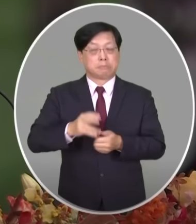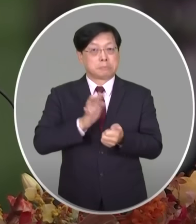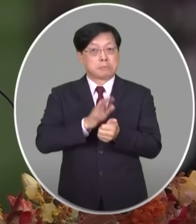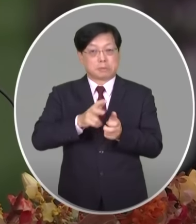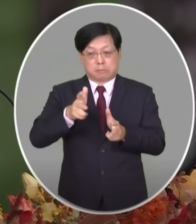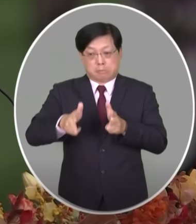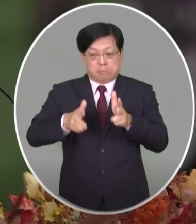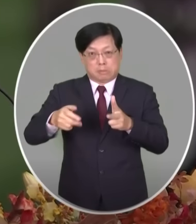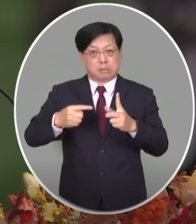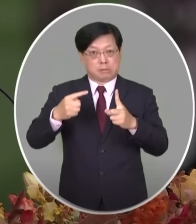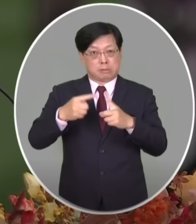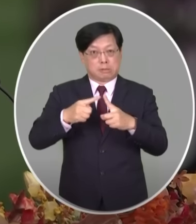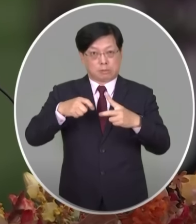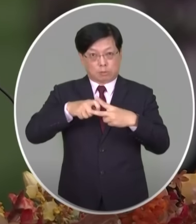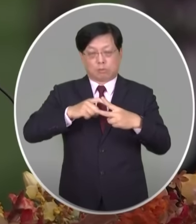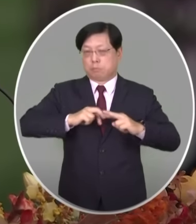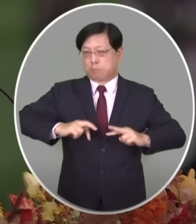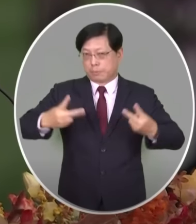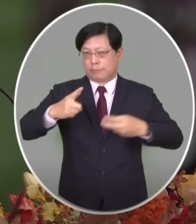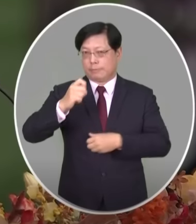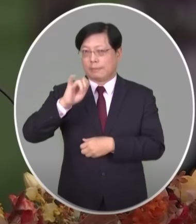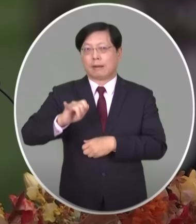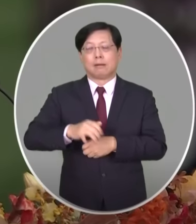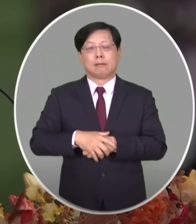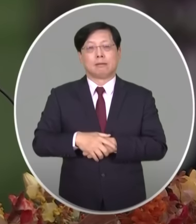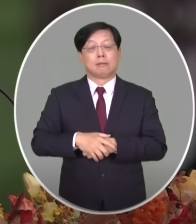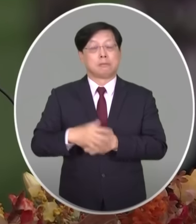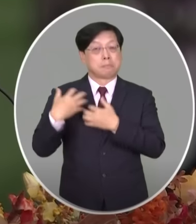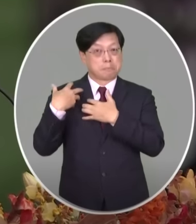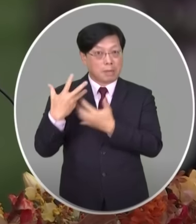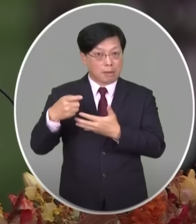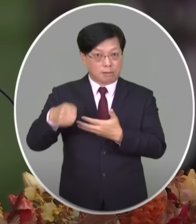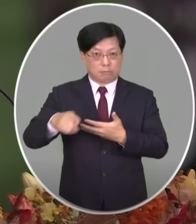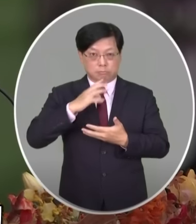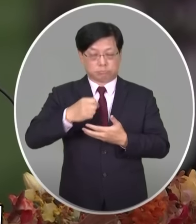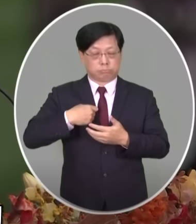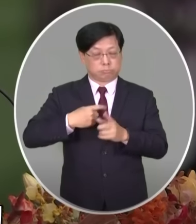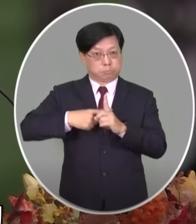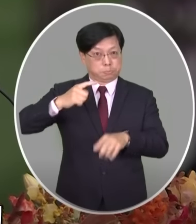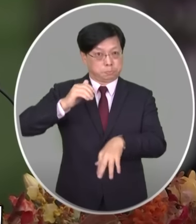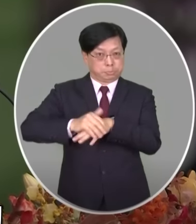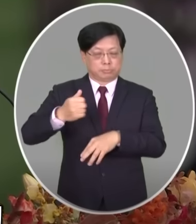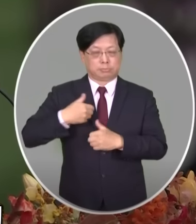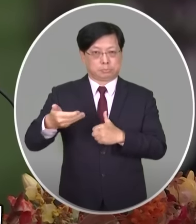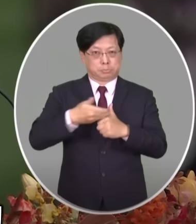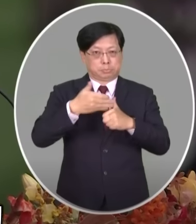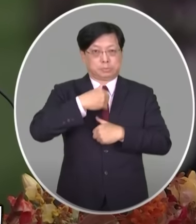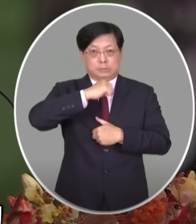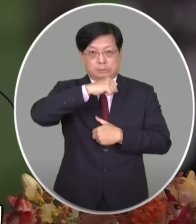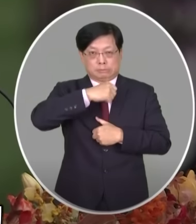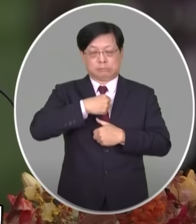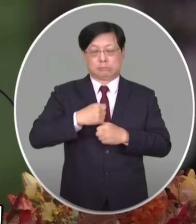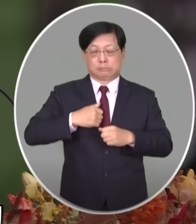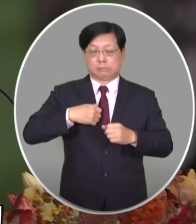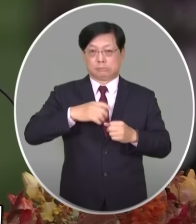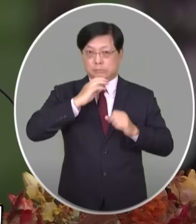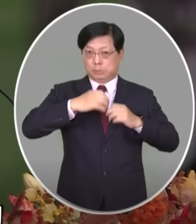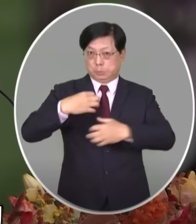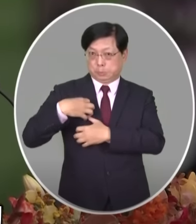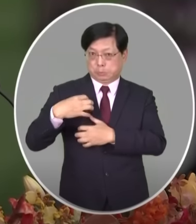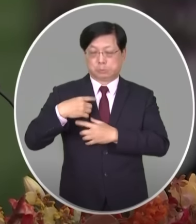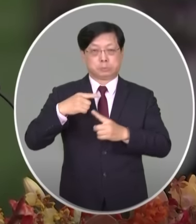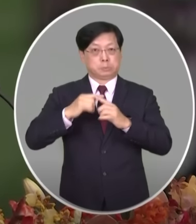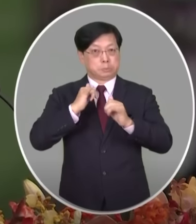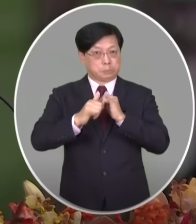业人工智慧化，用人工智慧的算力来提升国力、军力、人